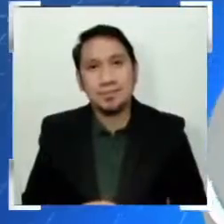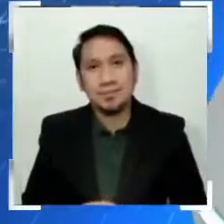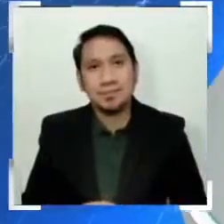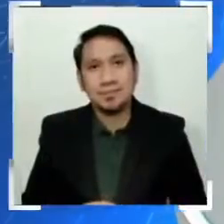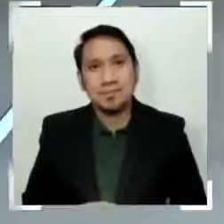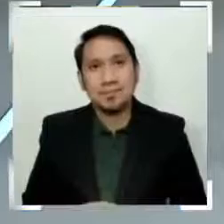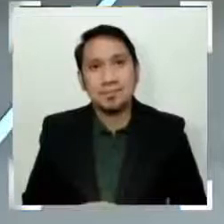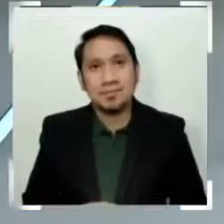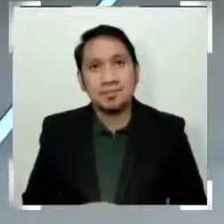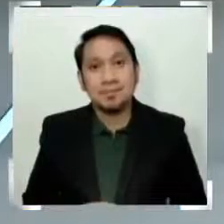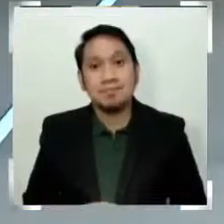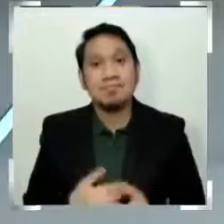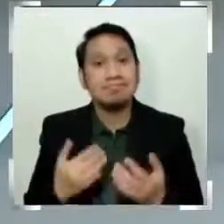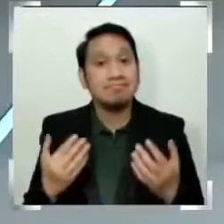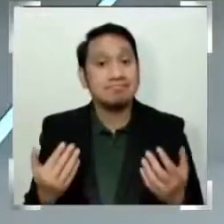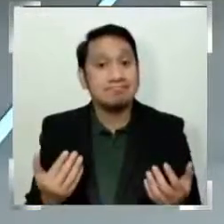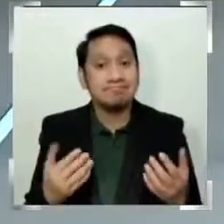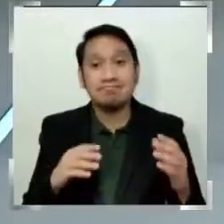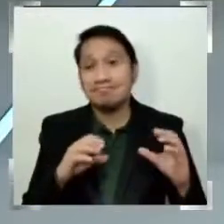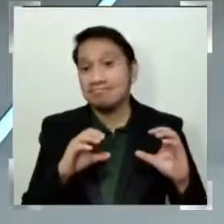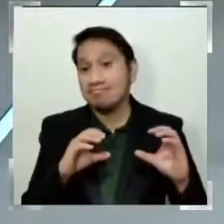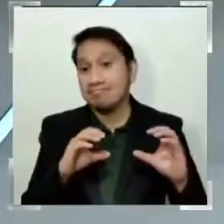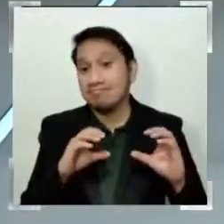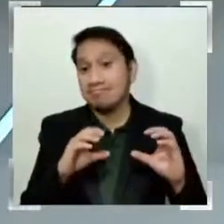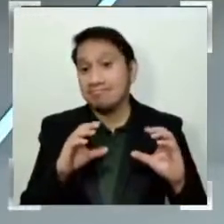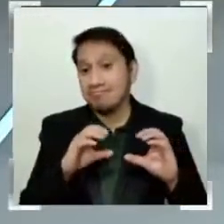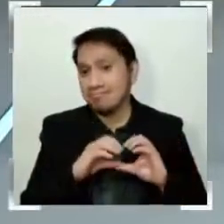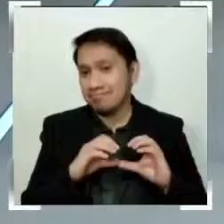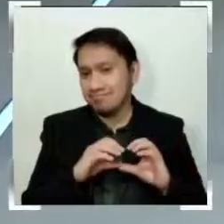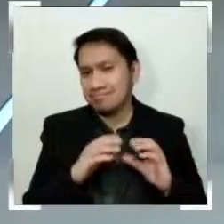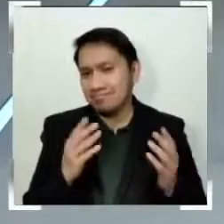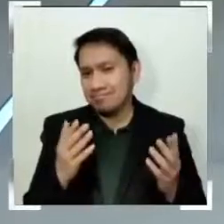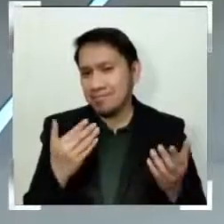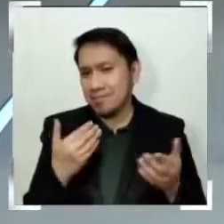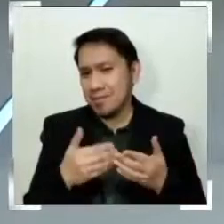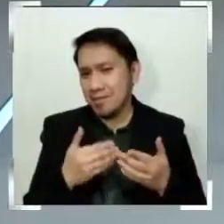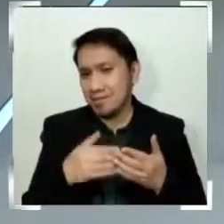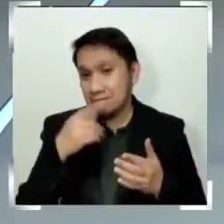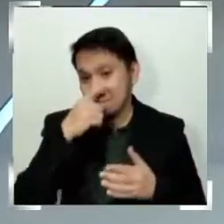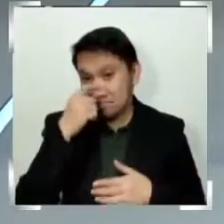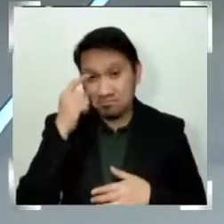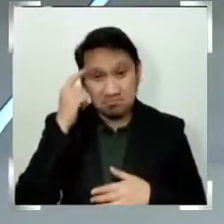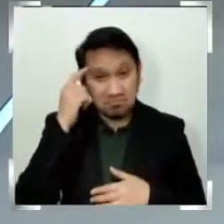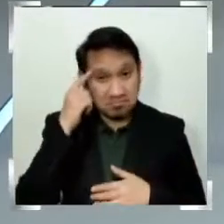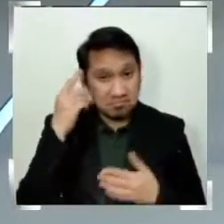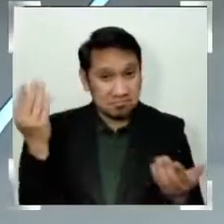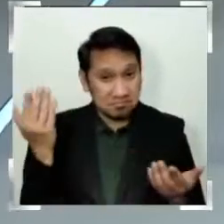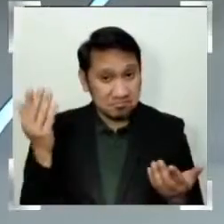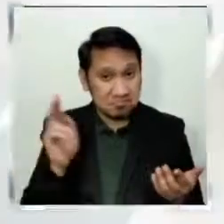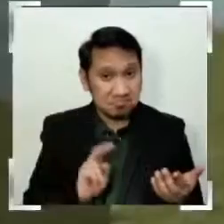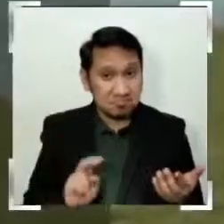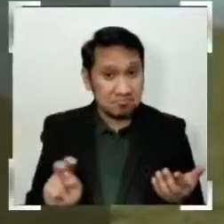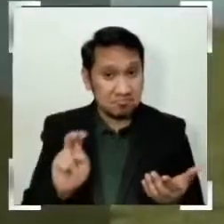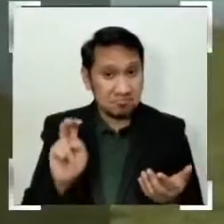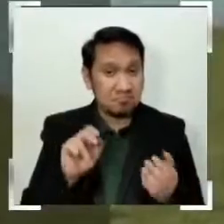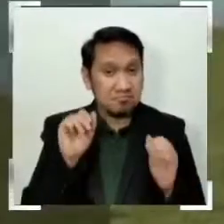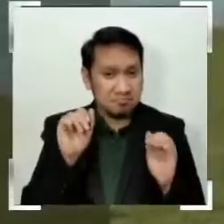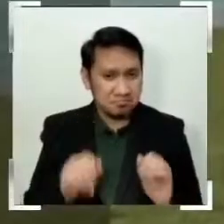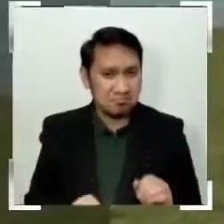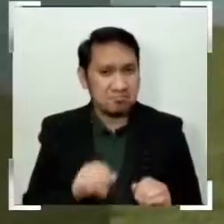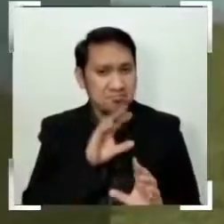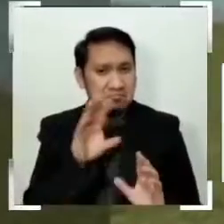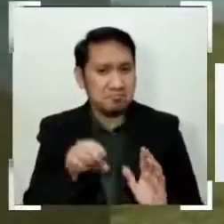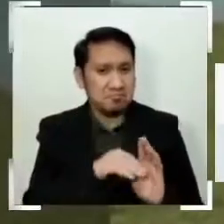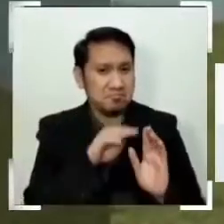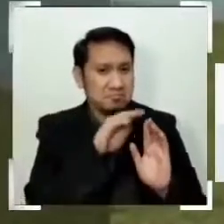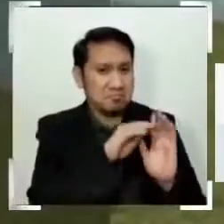Mga kapuso, summer is waving. Aba, ay may naisip na ba kayong puntahan? Isa sa mga pwedeng i-add sa inyong bucket list, ang mga pasyalan